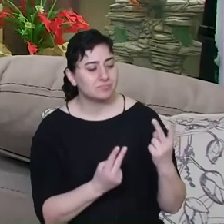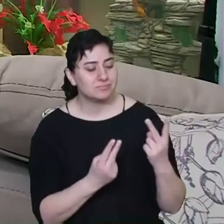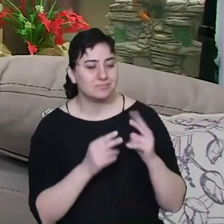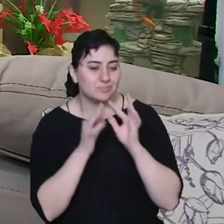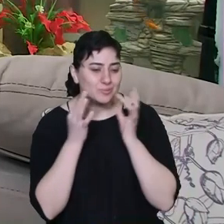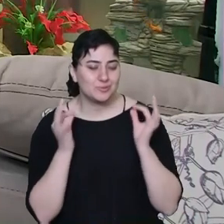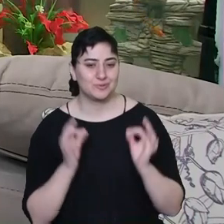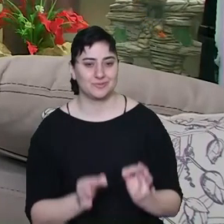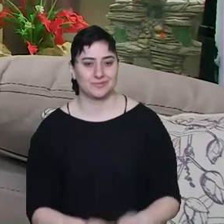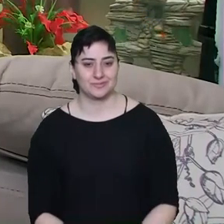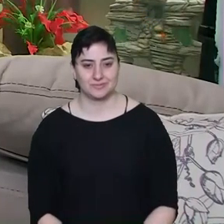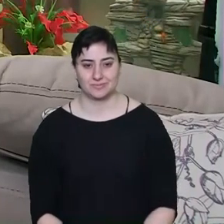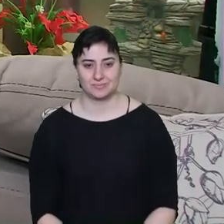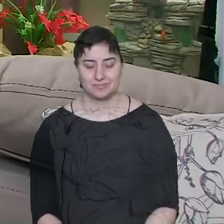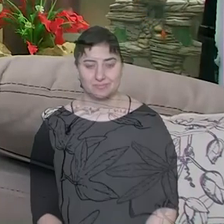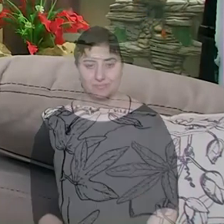Huzur içinde.